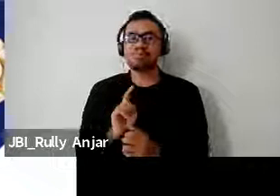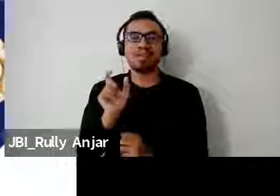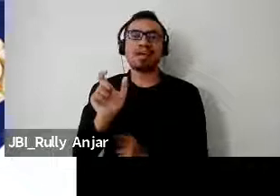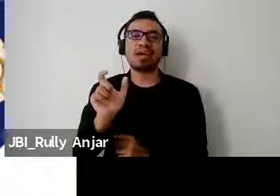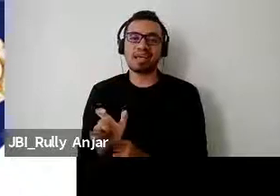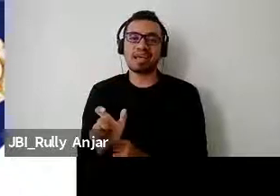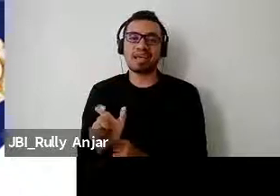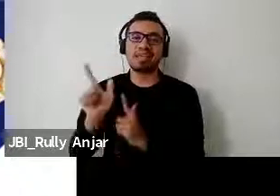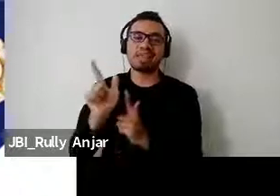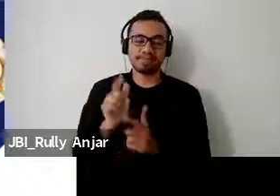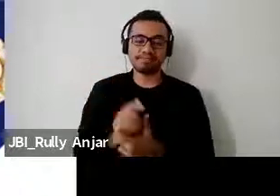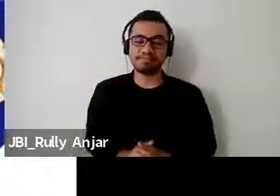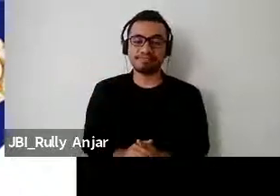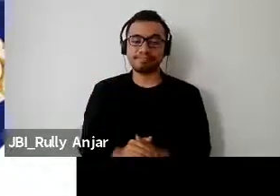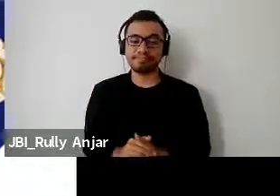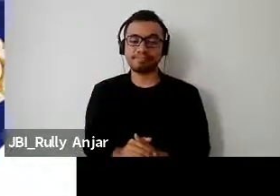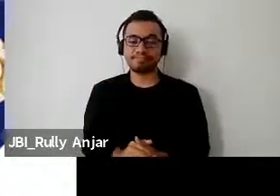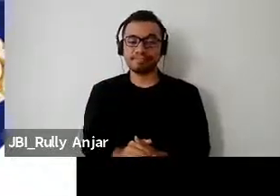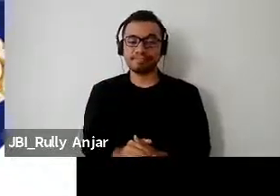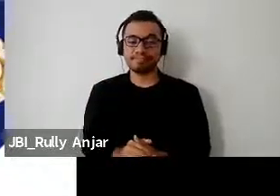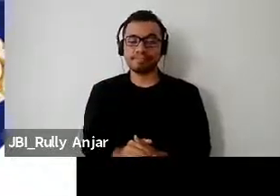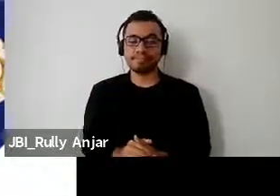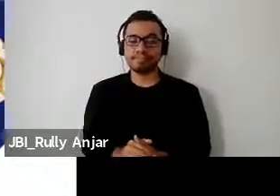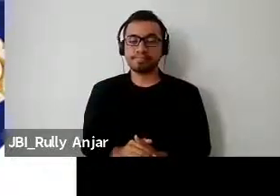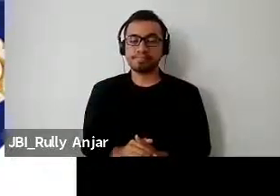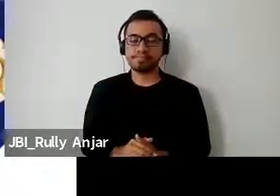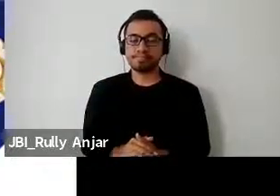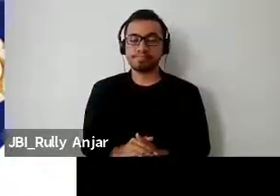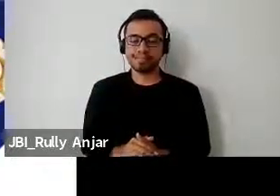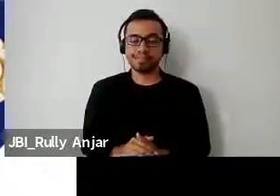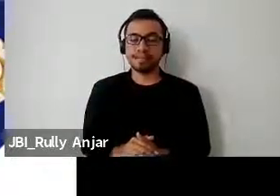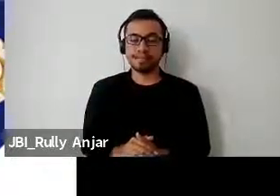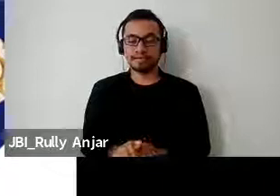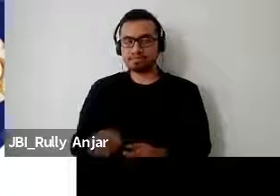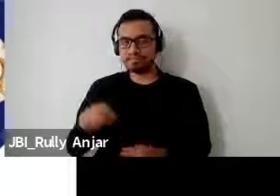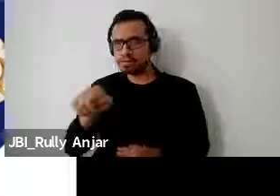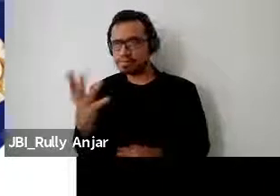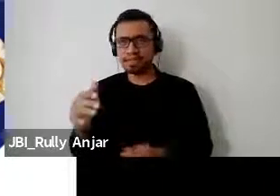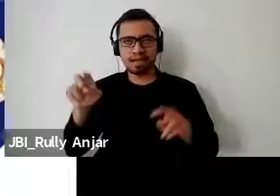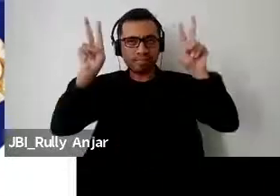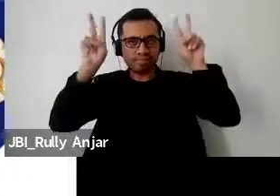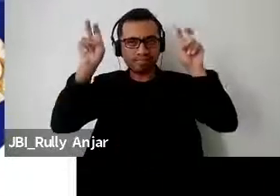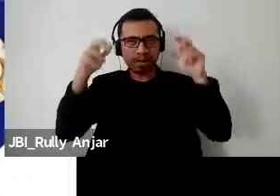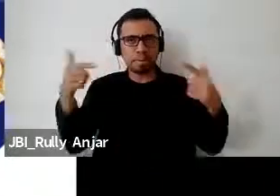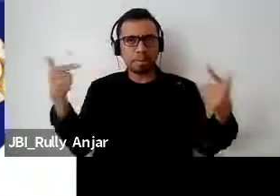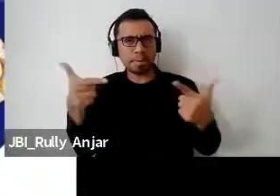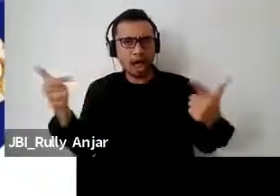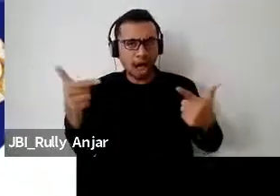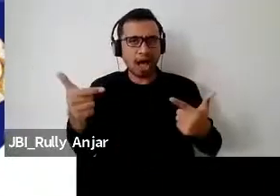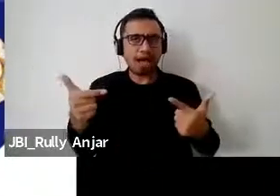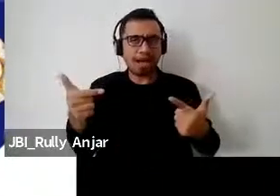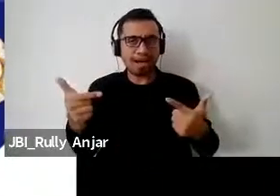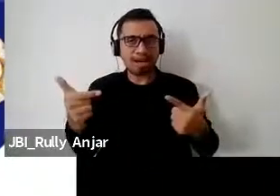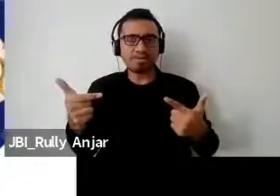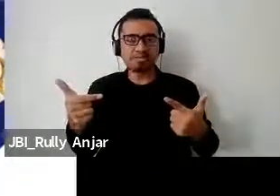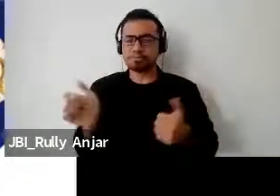beberapa tulisan yang mengatakan bahwa framing peran itu menekan diskursus krisis, karena banyak orang yang